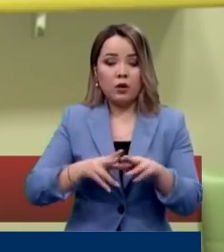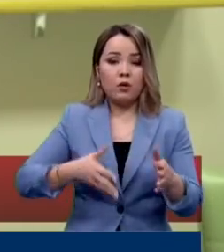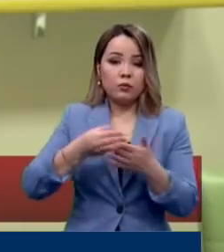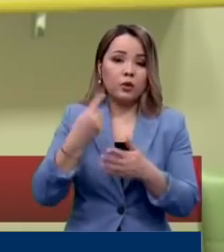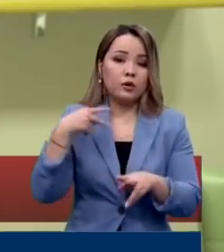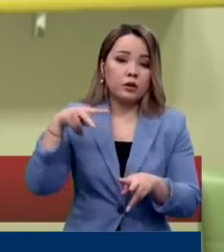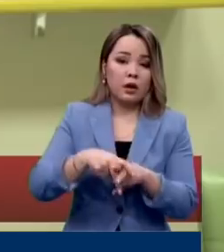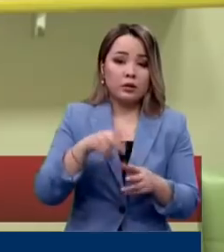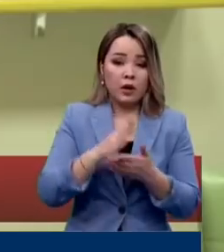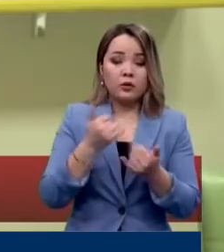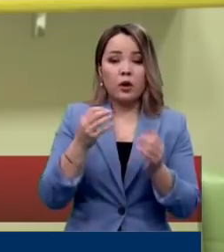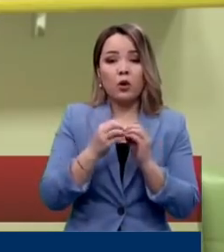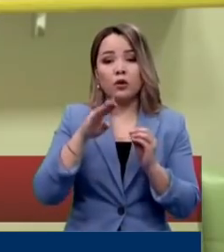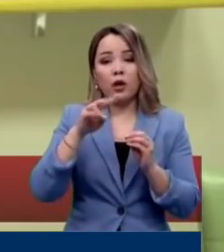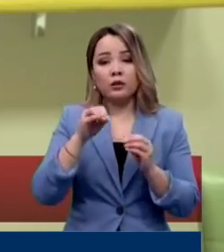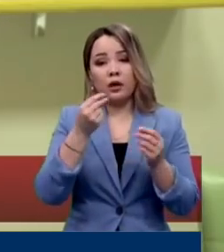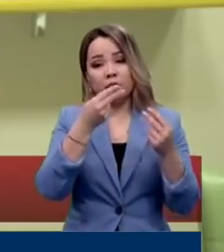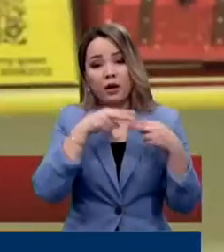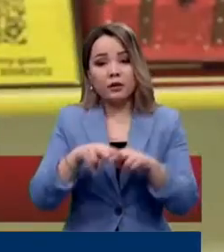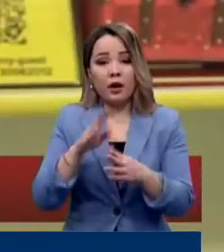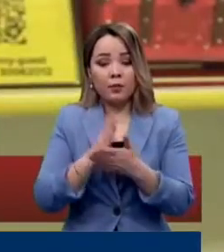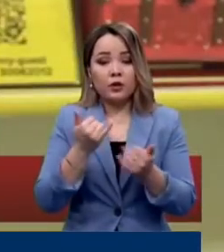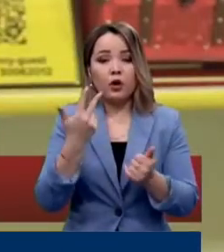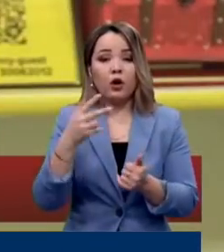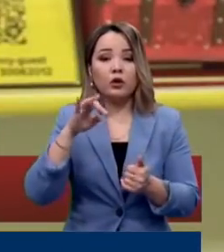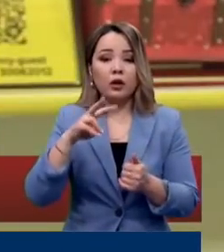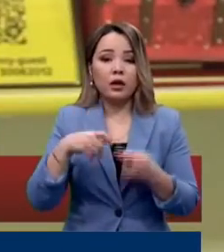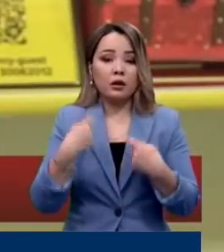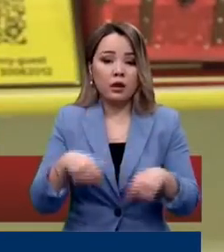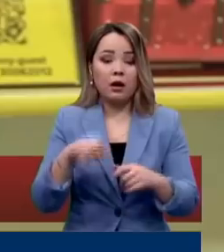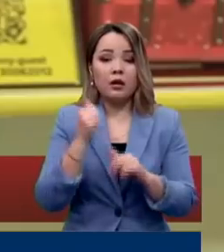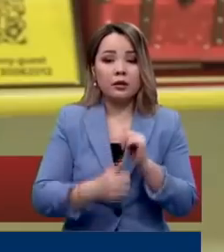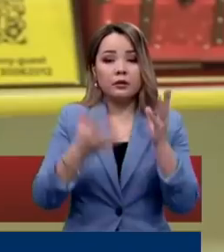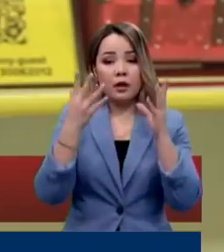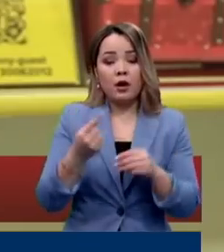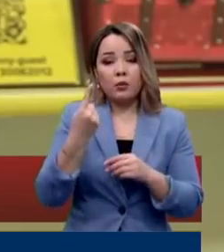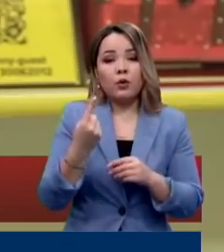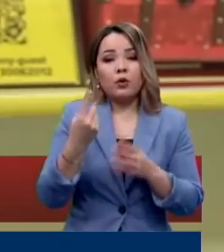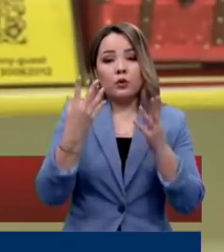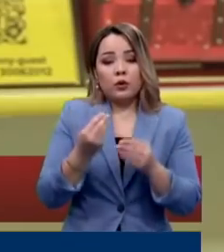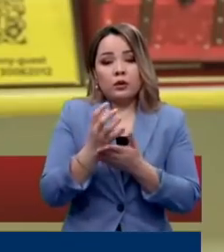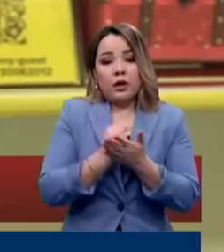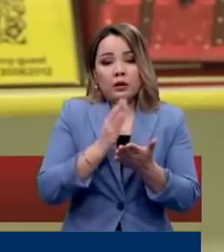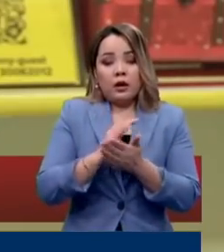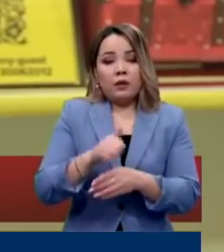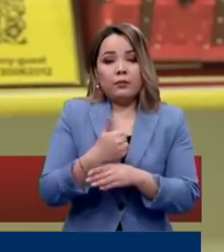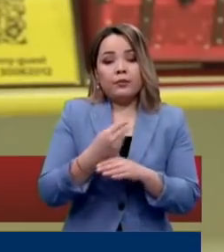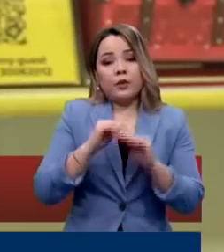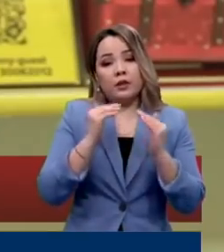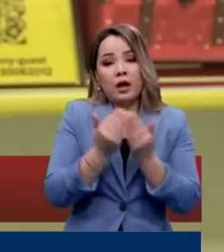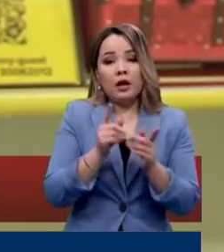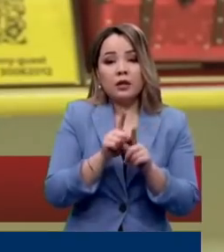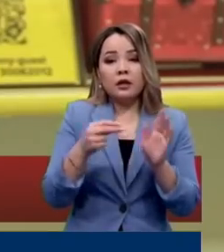өткен жұма күні 10 тонна қант бөлді. Күніне 3 тоннадан сатудамыз. Енді 1,5 күндік қор қалды. Билік шекті баға қою